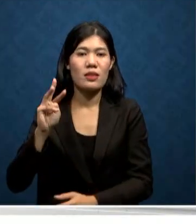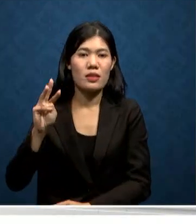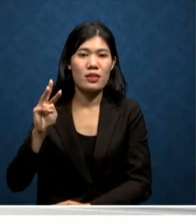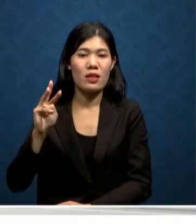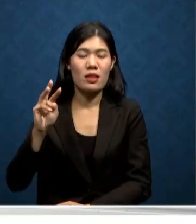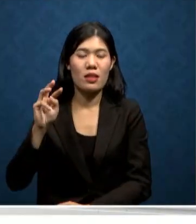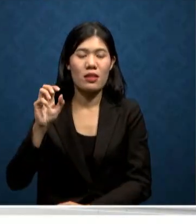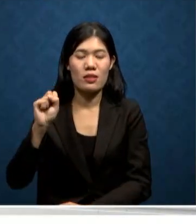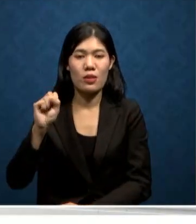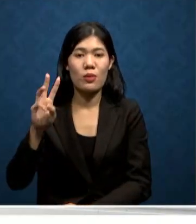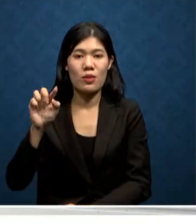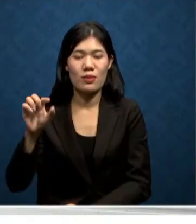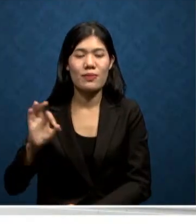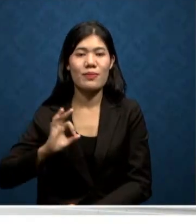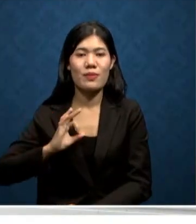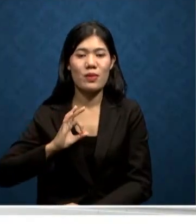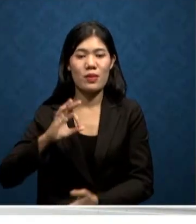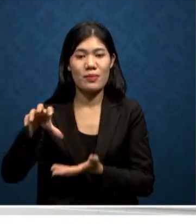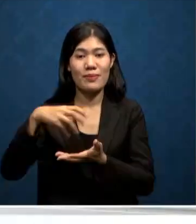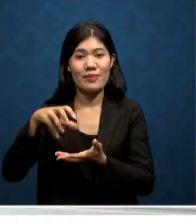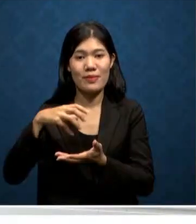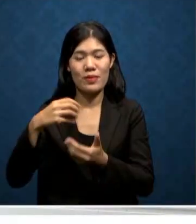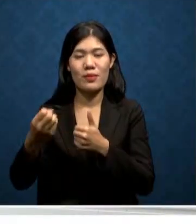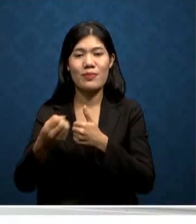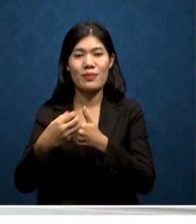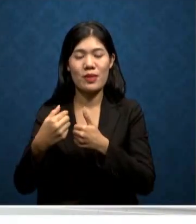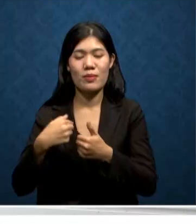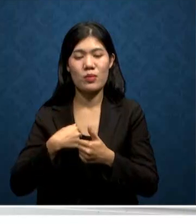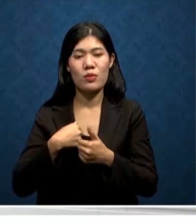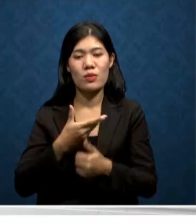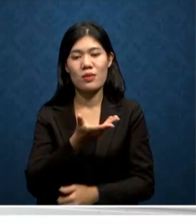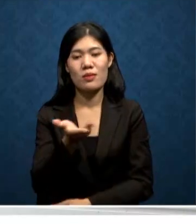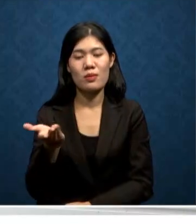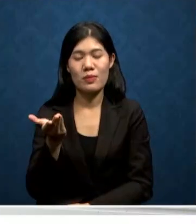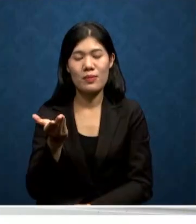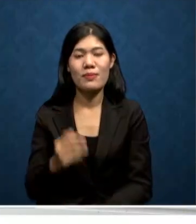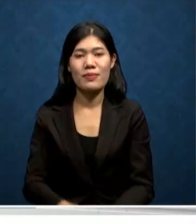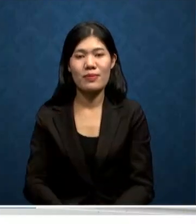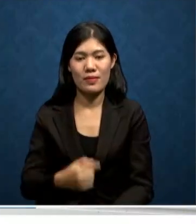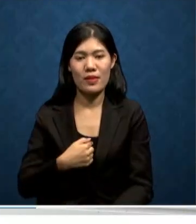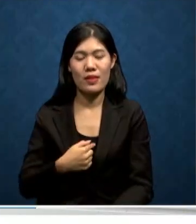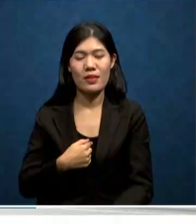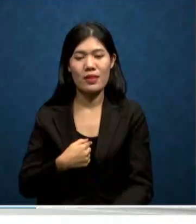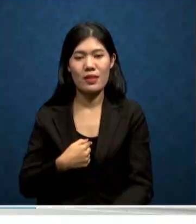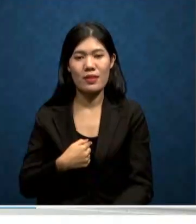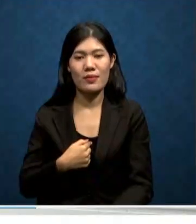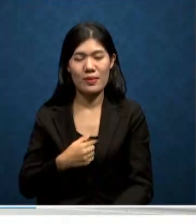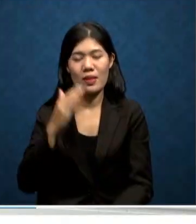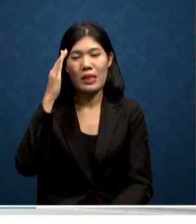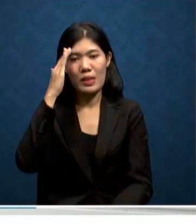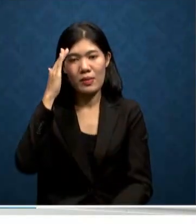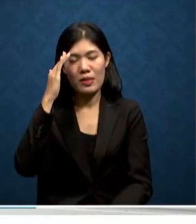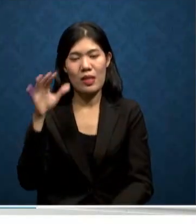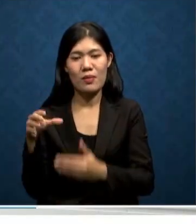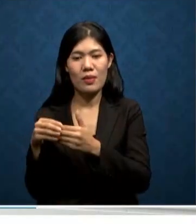อนุญาตกราบเรียนว่าสิ่งที่ท่านได้ให้กุณาให้คำแนะนำต่างๆนี้เราได้น้อมนำไปดำเนินการ